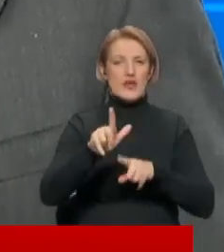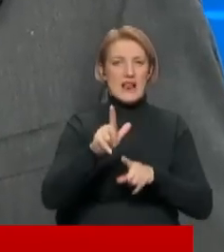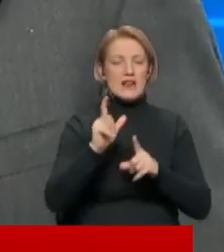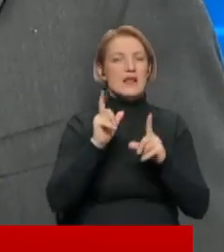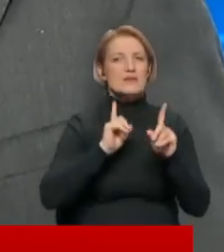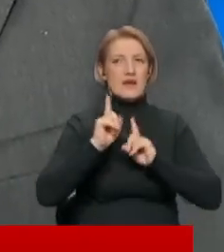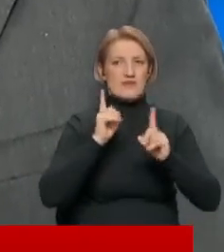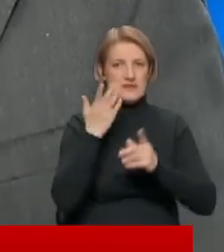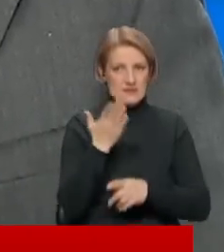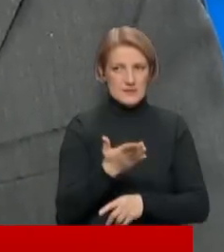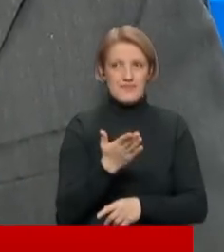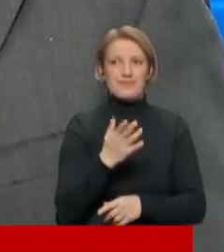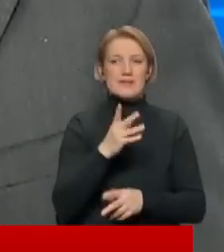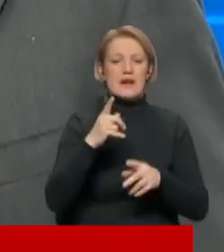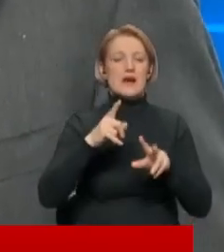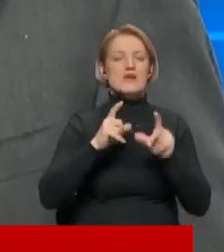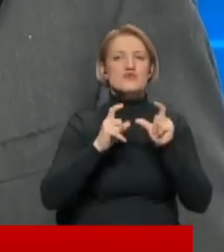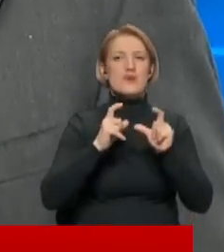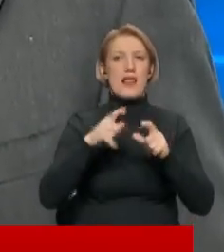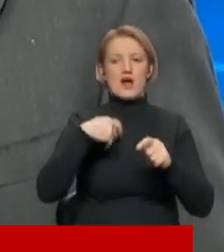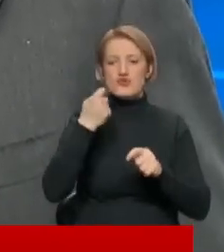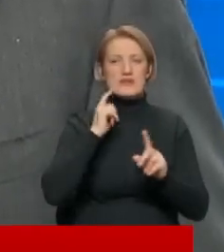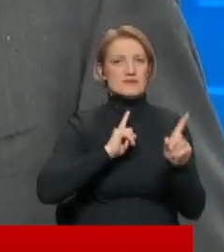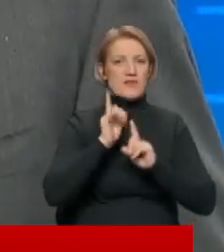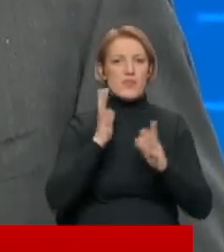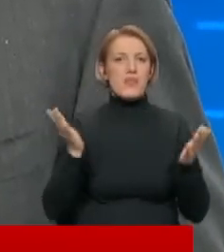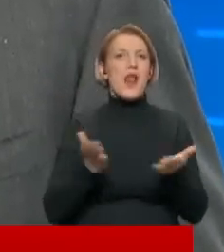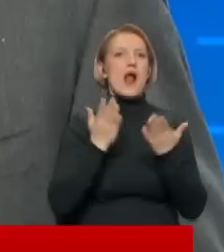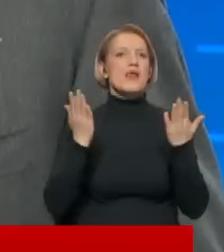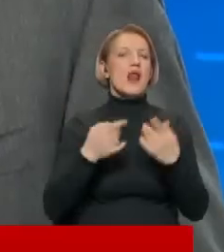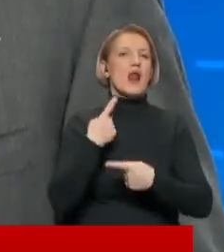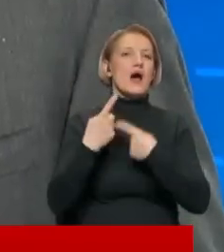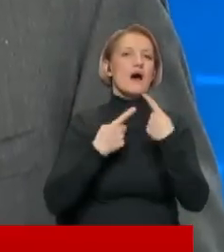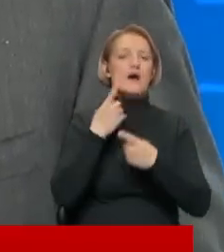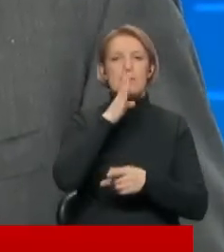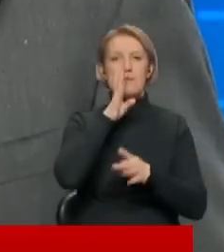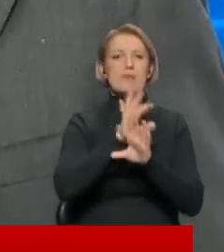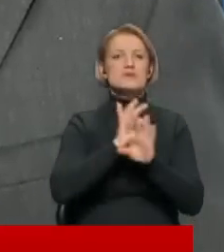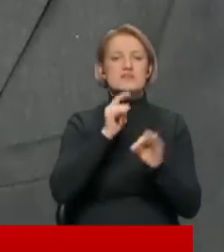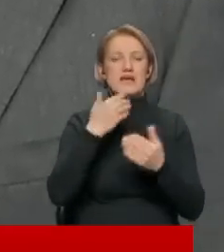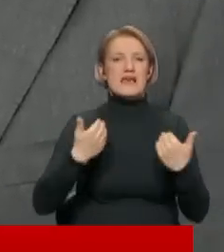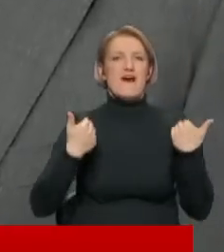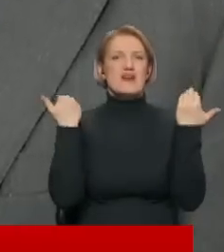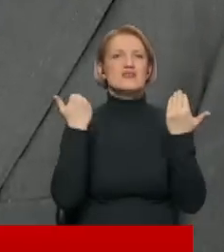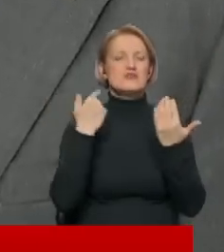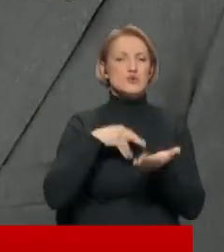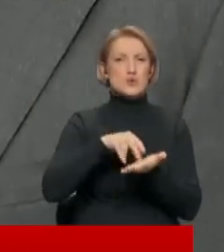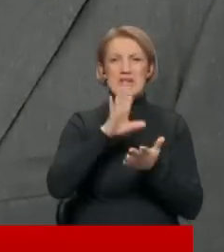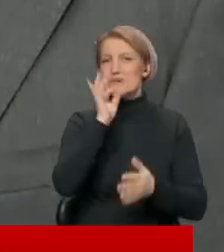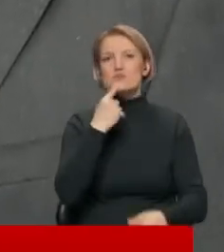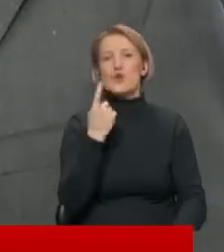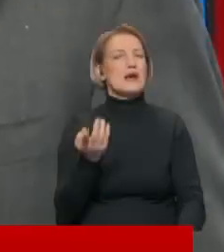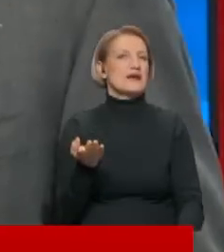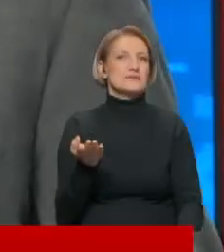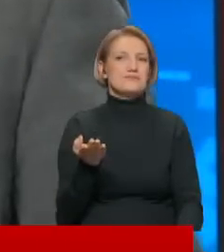rahip brasında davasında da işte Kaşıkçı davasında neler neler söylendi Türkiye'de bağımsız bir yargının işlediğini falan kim